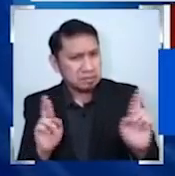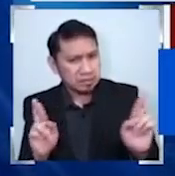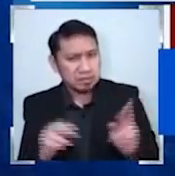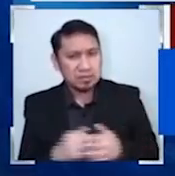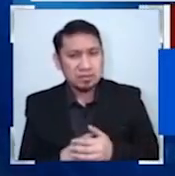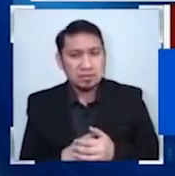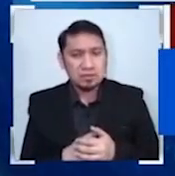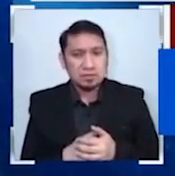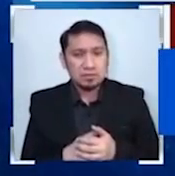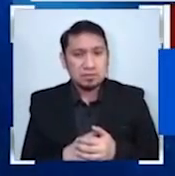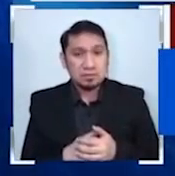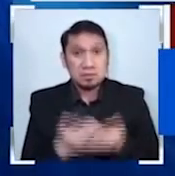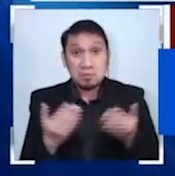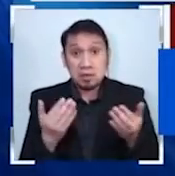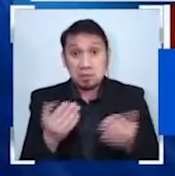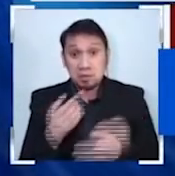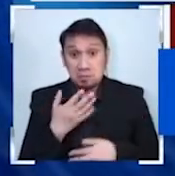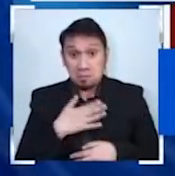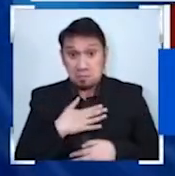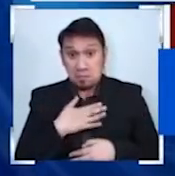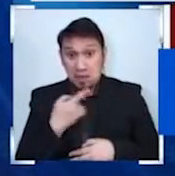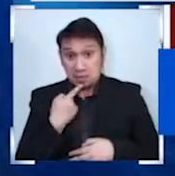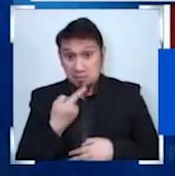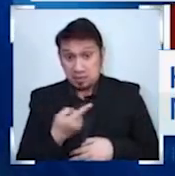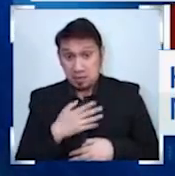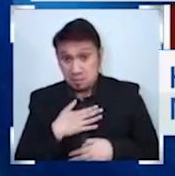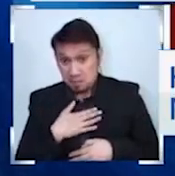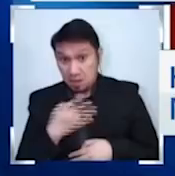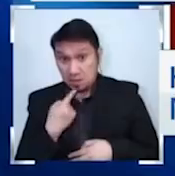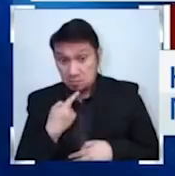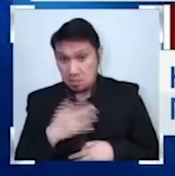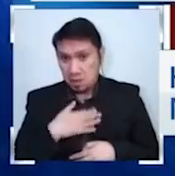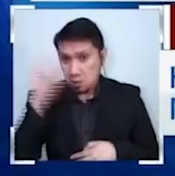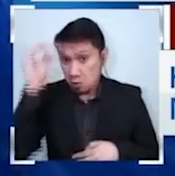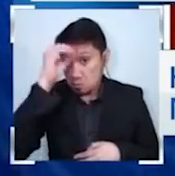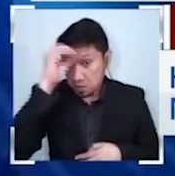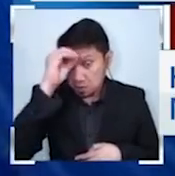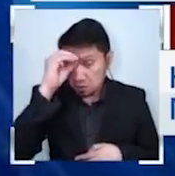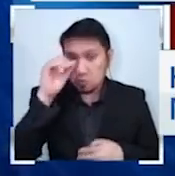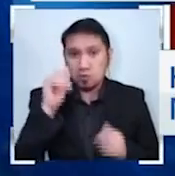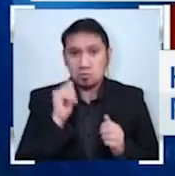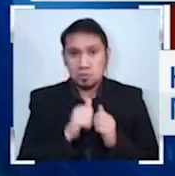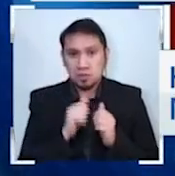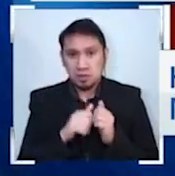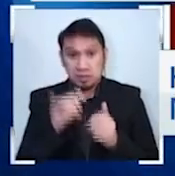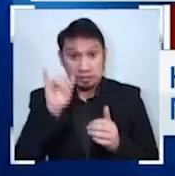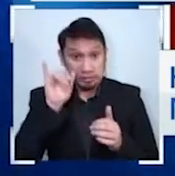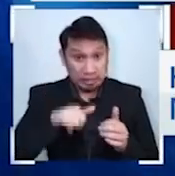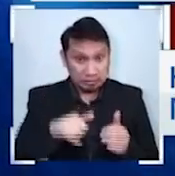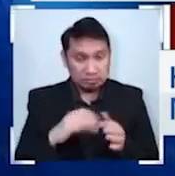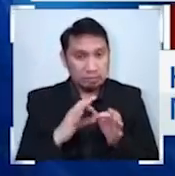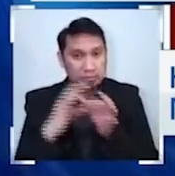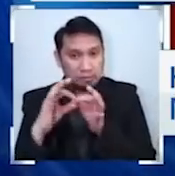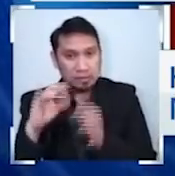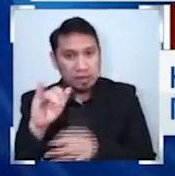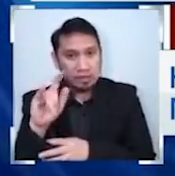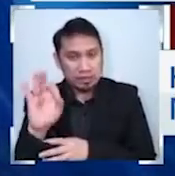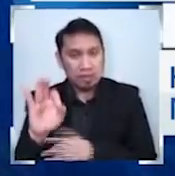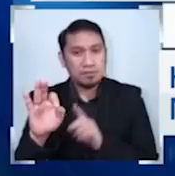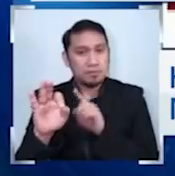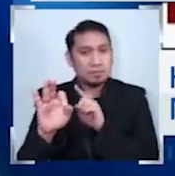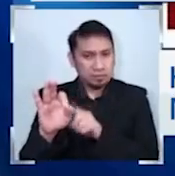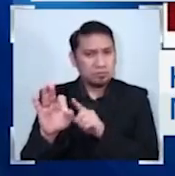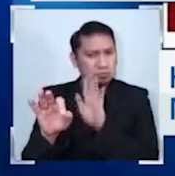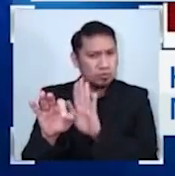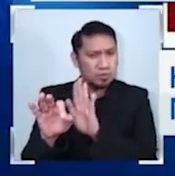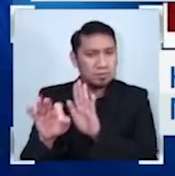yung sasabihin ko, yan ang posisyon ng collective IATF. No? Sila naman ang NCR,